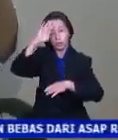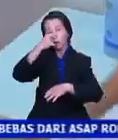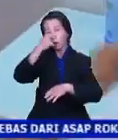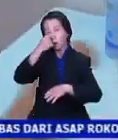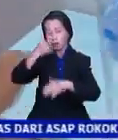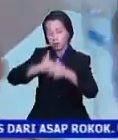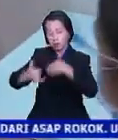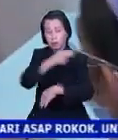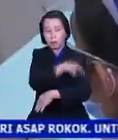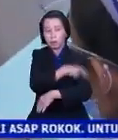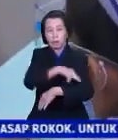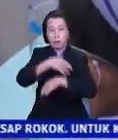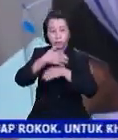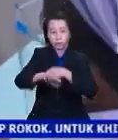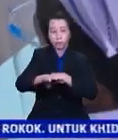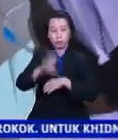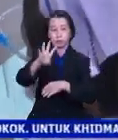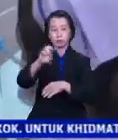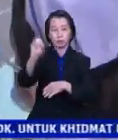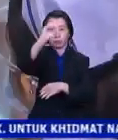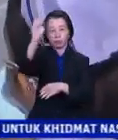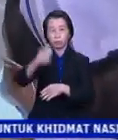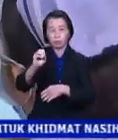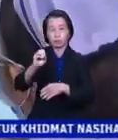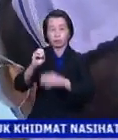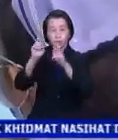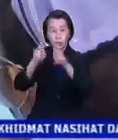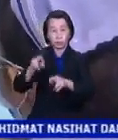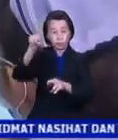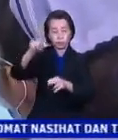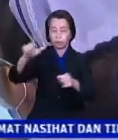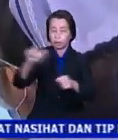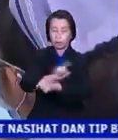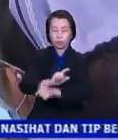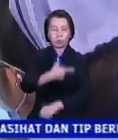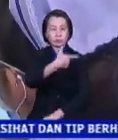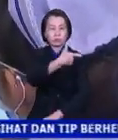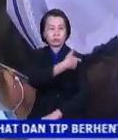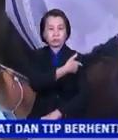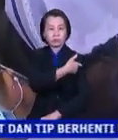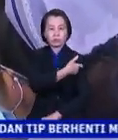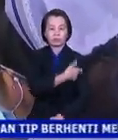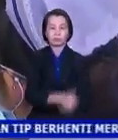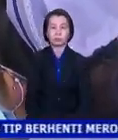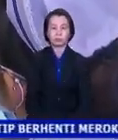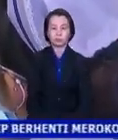hospital selepas lebih 40% penduduknya lengkap divaksinasi.